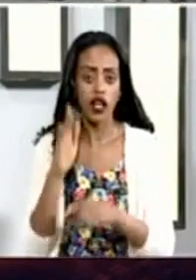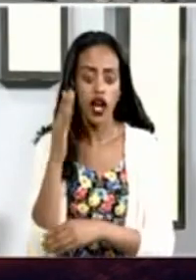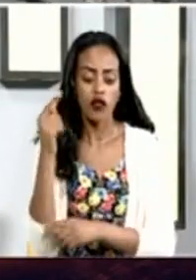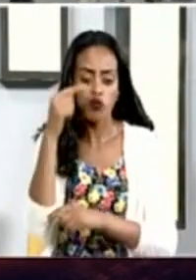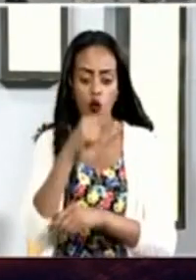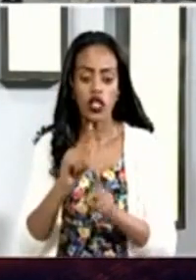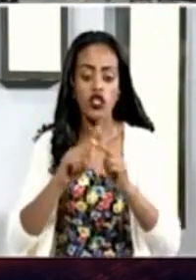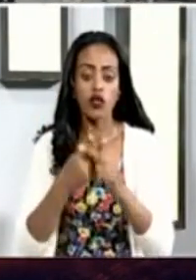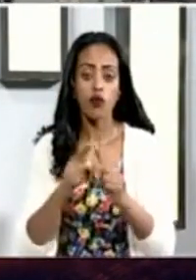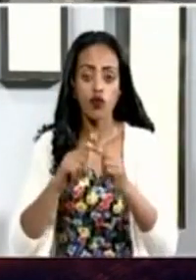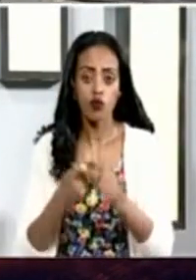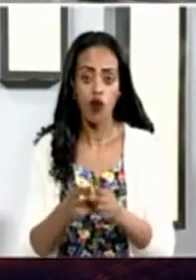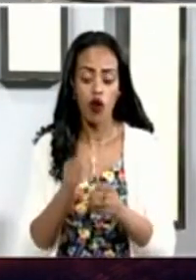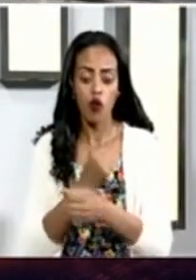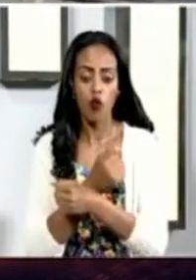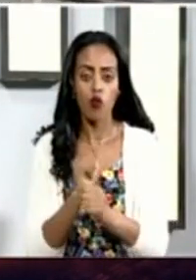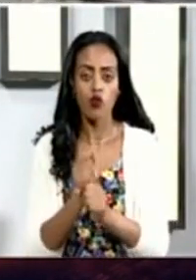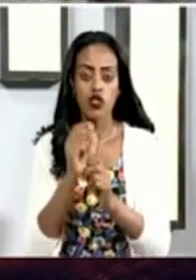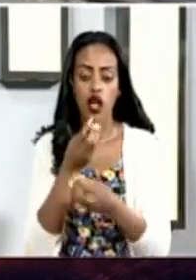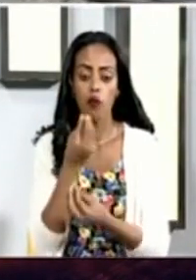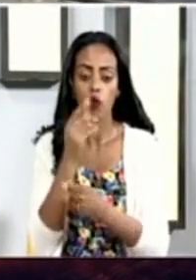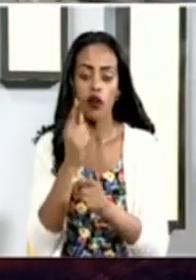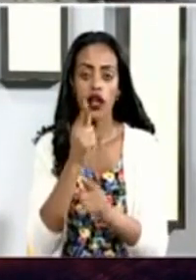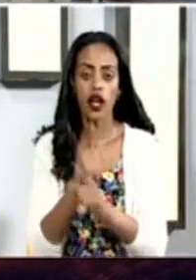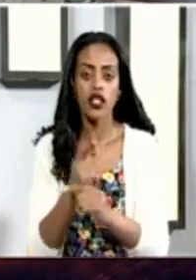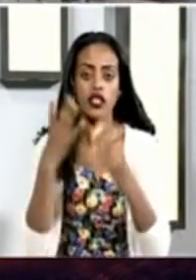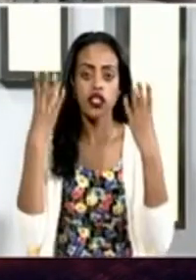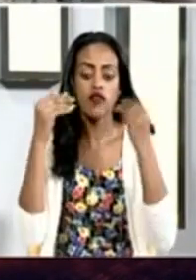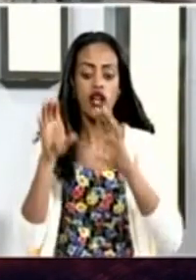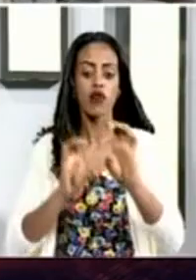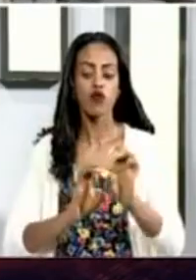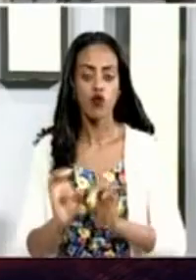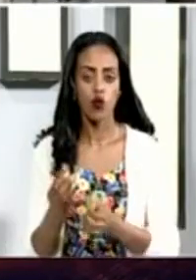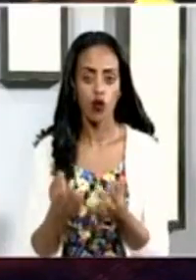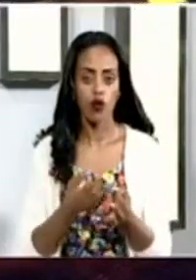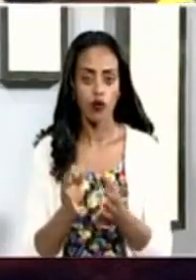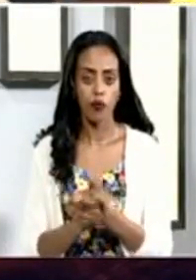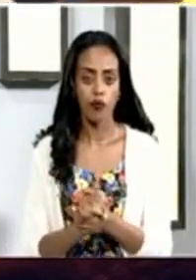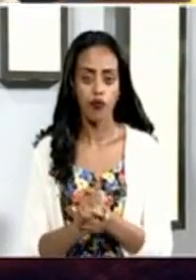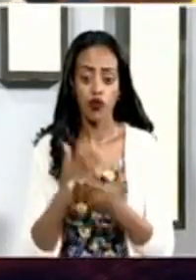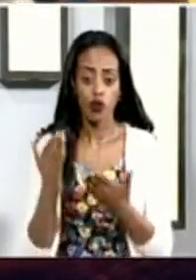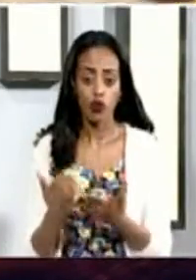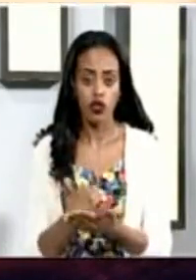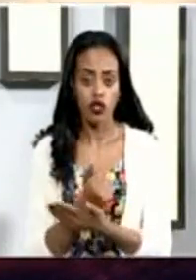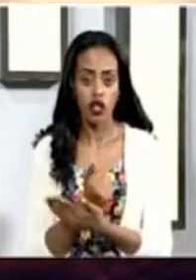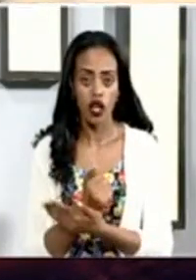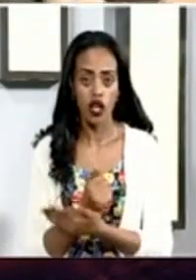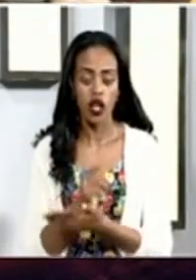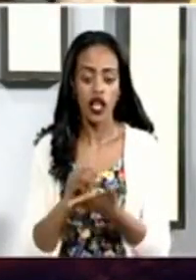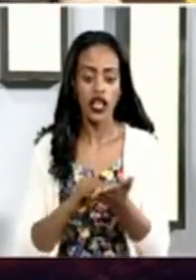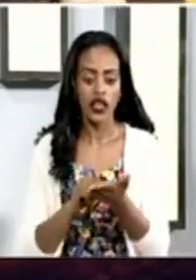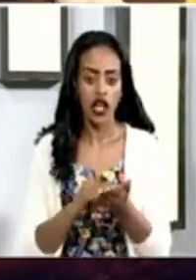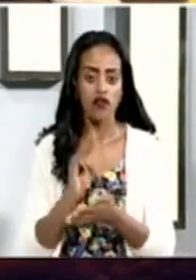على استجمر جمارو وحسننا مجوم كرجاج تسلم تسفى خمس حدرو قالت أم وصلنا يو أف